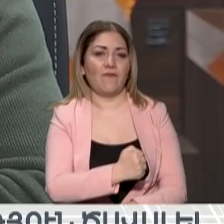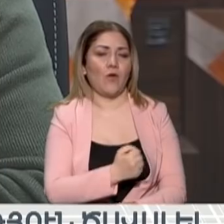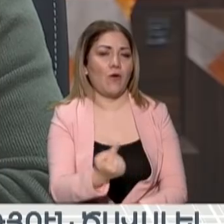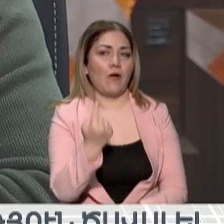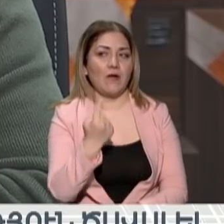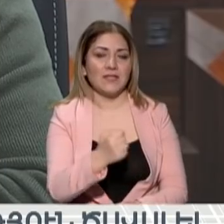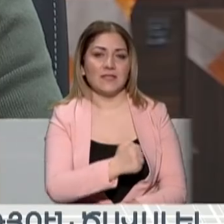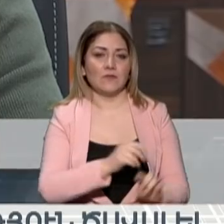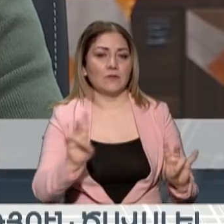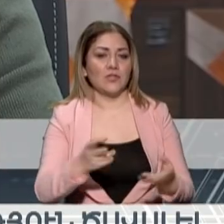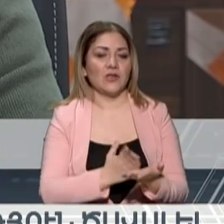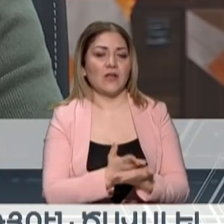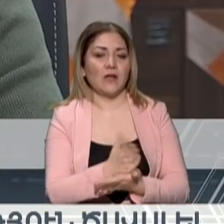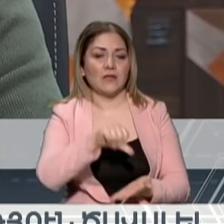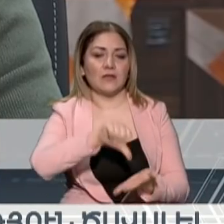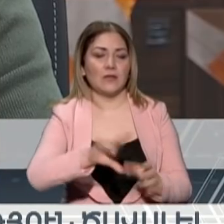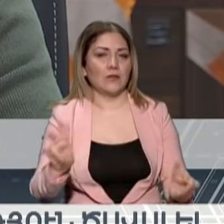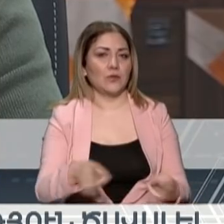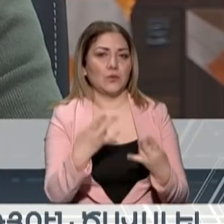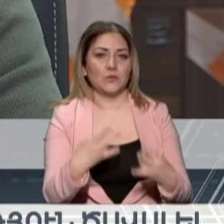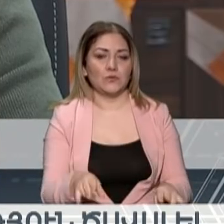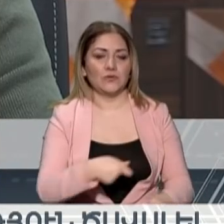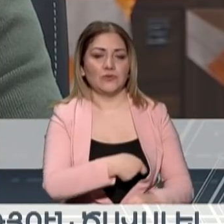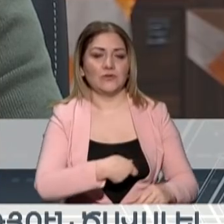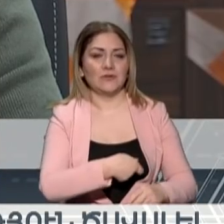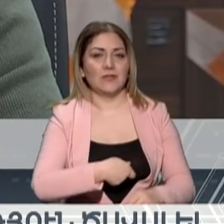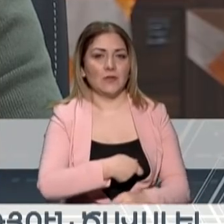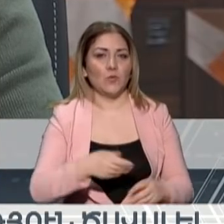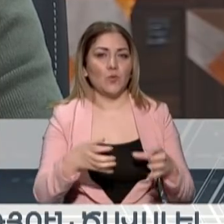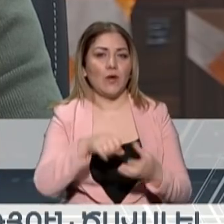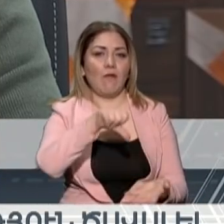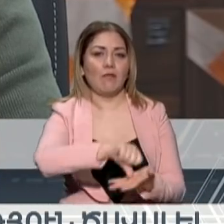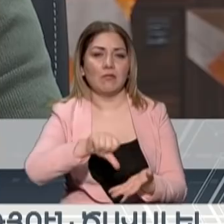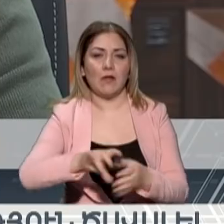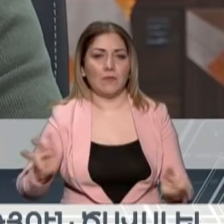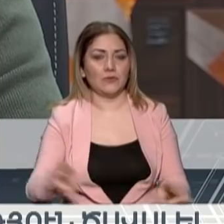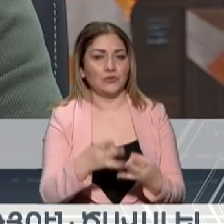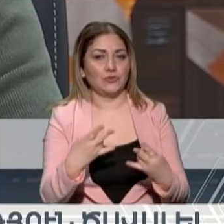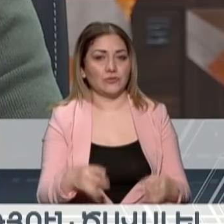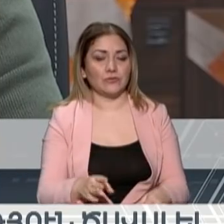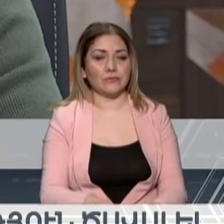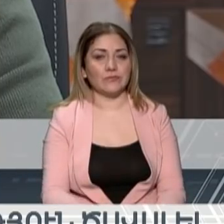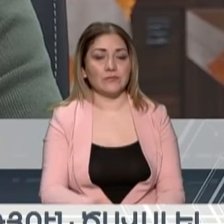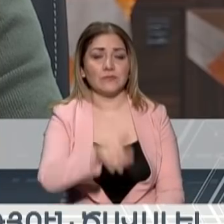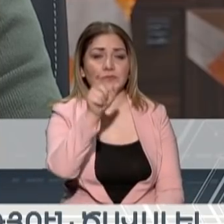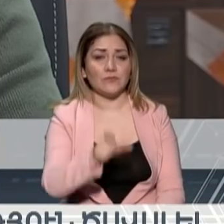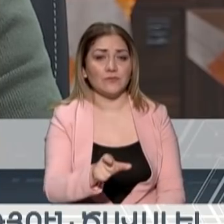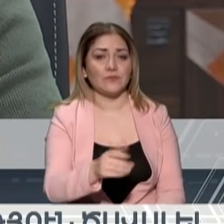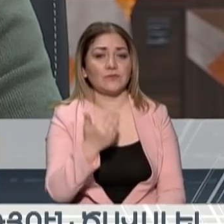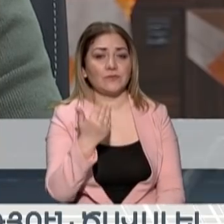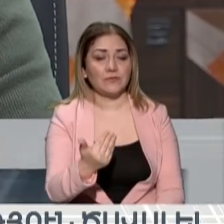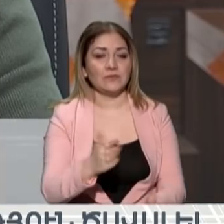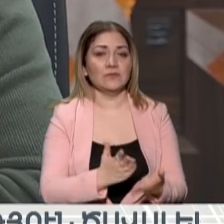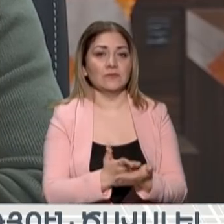զինվորը չպետք է լինի քաղաքական որևէ կուսակցության անդամ։ Իհարկե, յուրաքանչյուր մարդ ունի